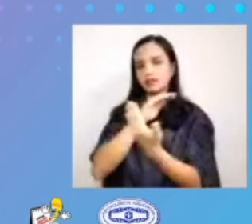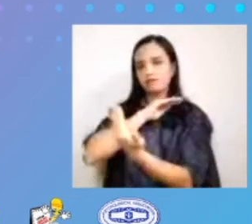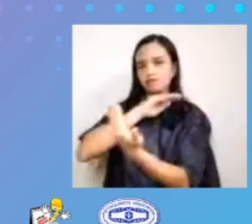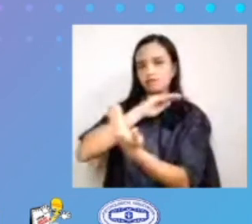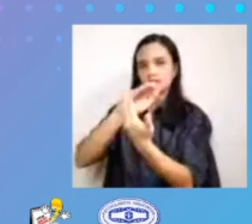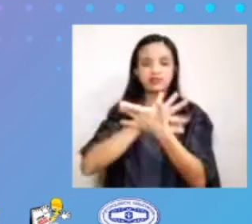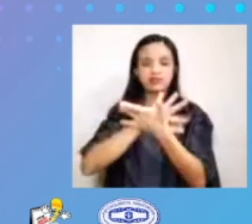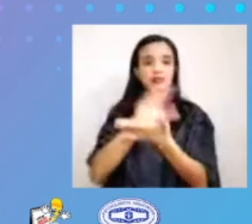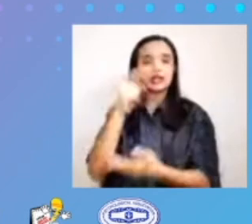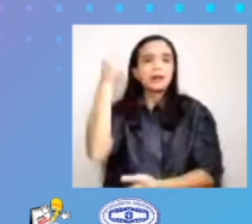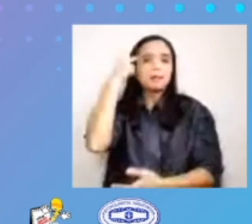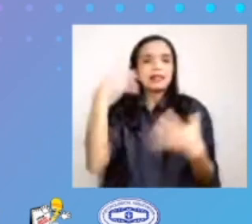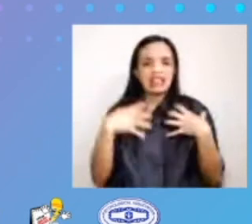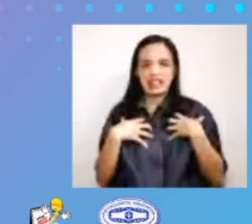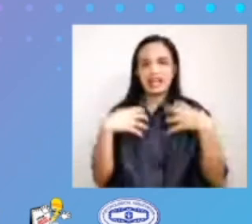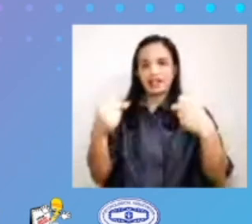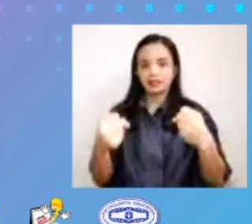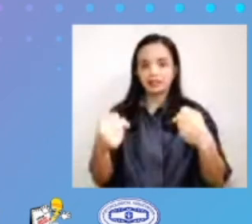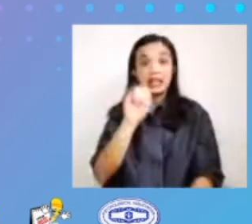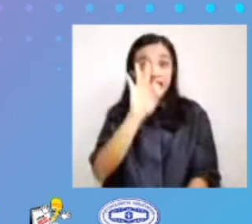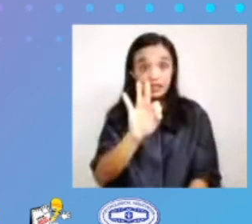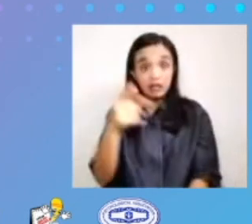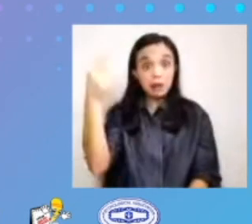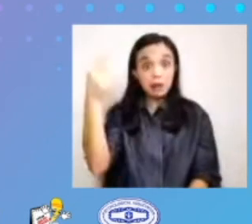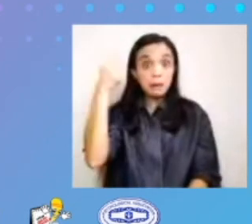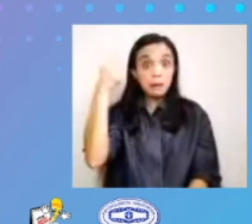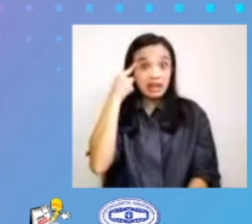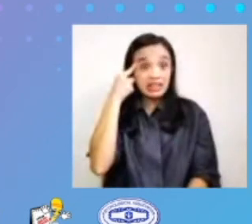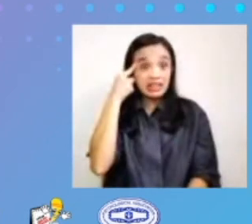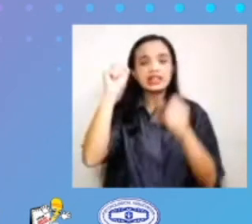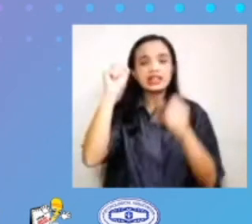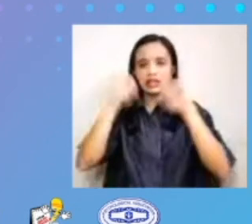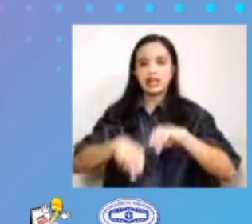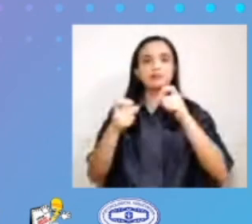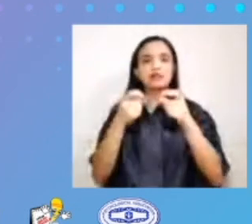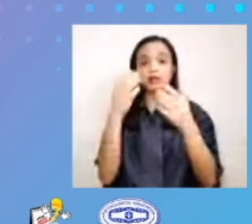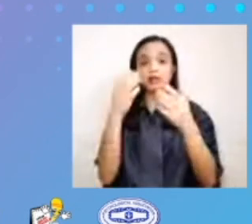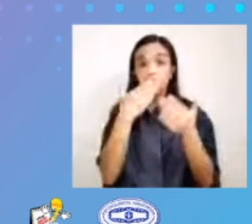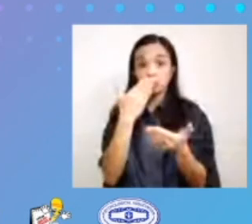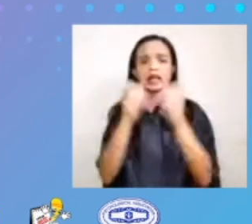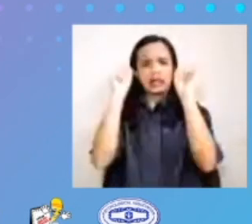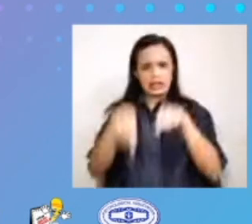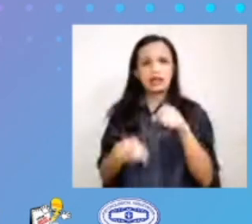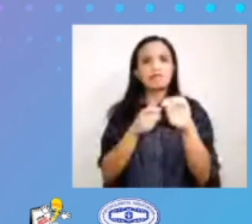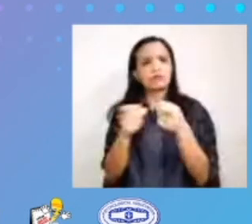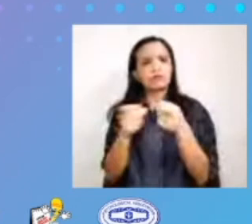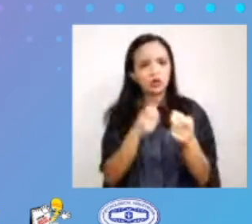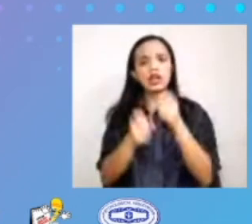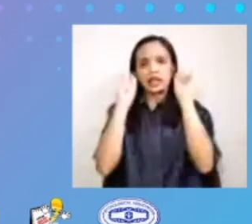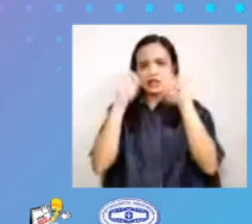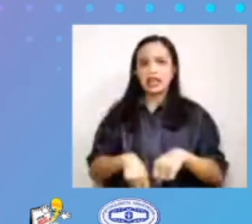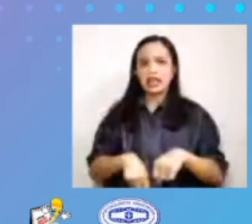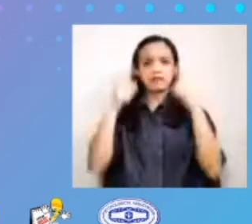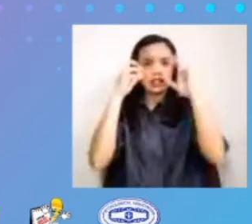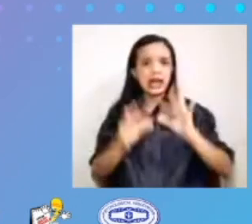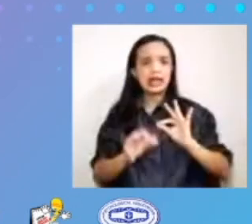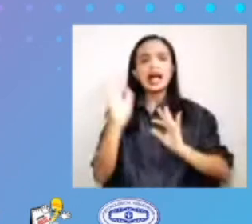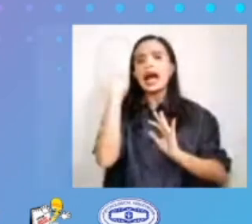Kasi ang problema natin ngayon is physiological. And remember, John, nung nag-talk ako about self-care, I said, the best